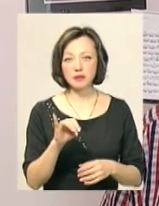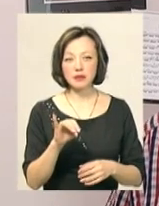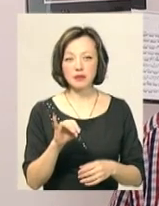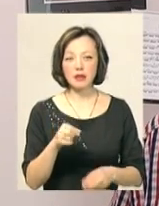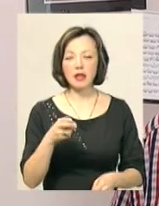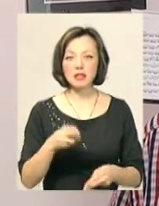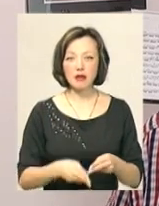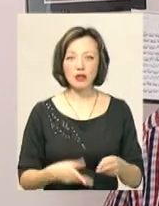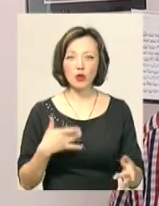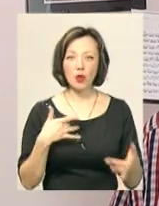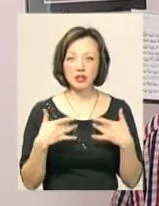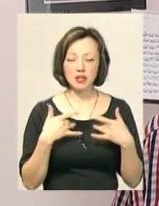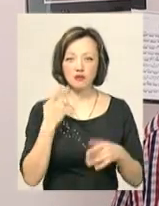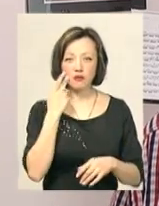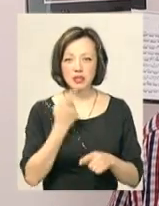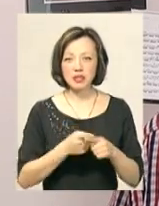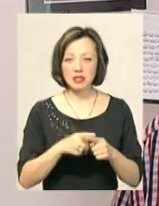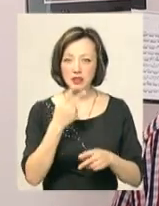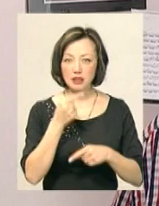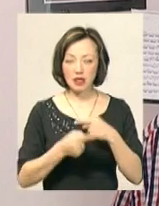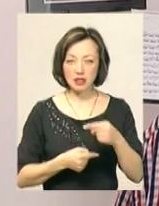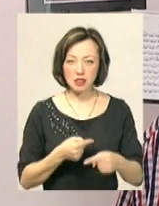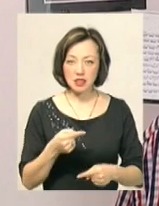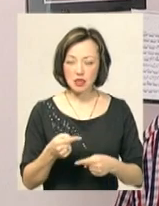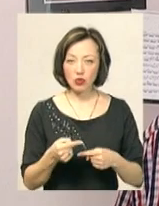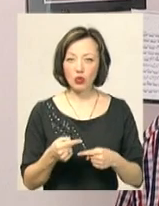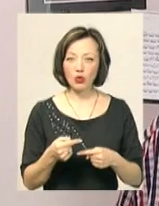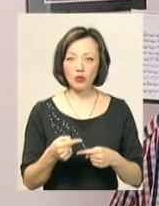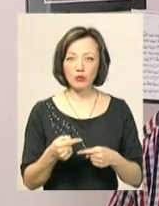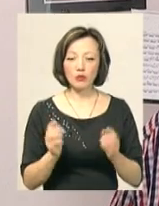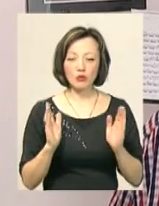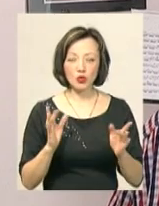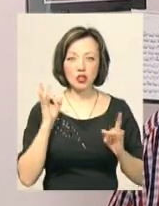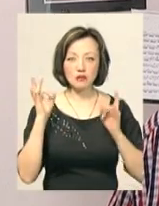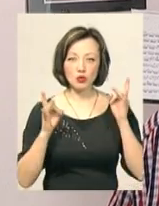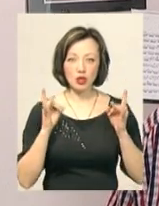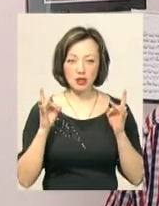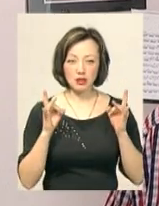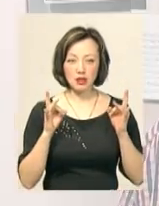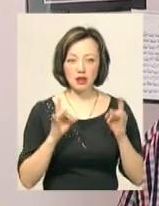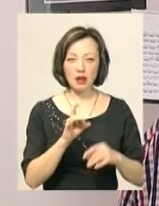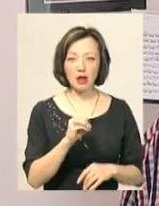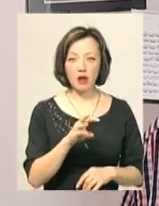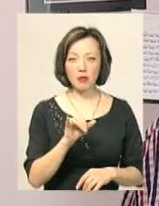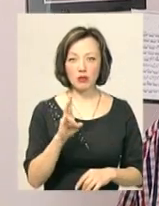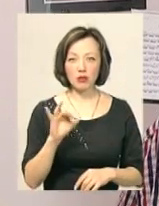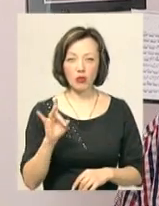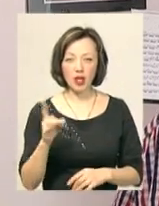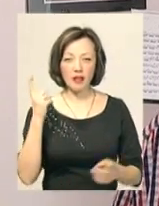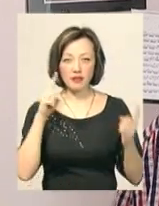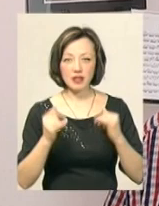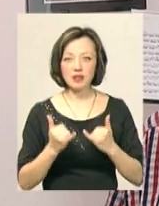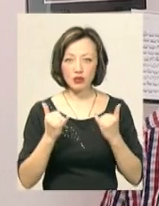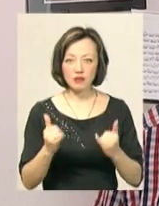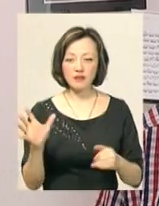на завершення концерту, як завжди, це вже традиційно, буде звучати токата і фуга ре мінор, по суті, твір, заради